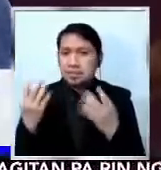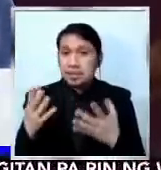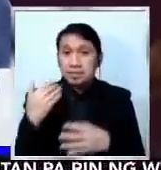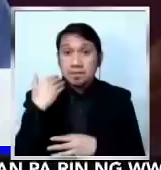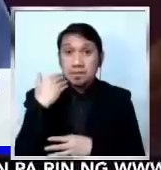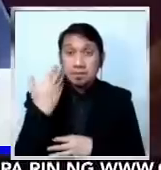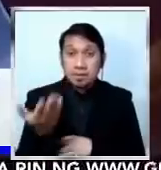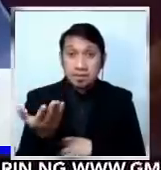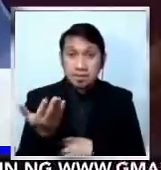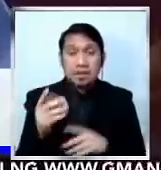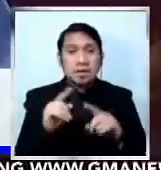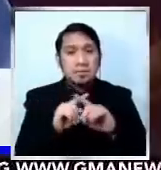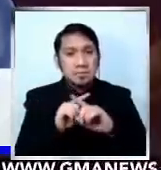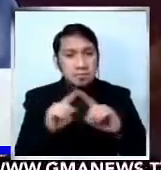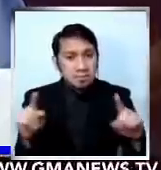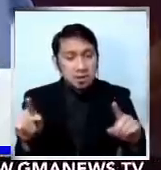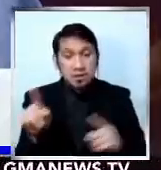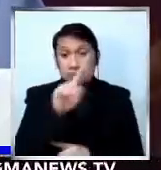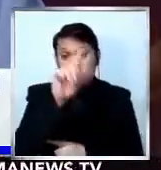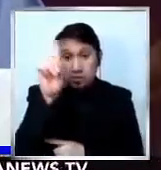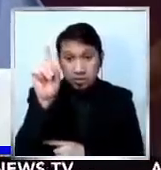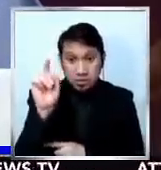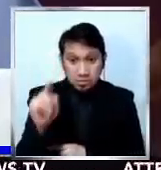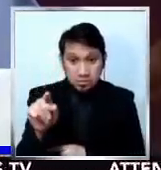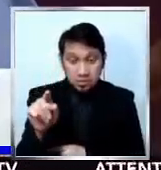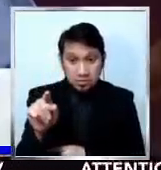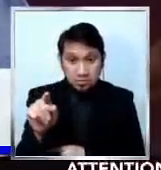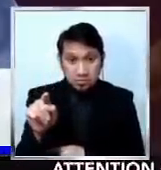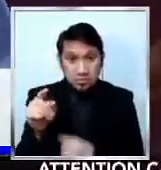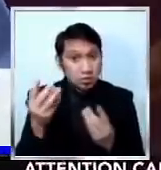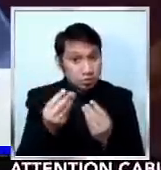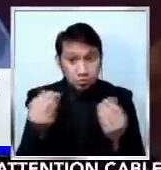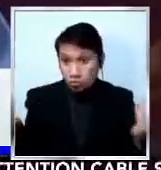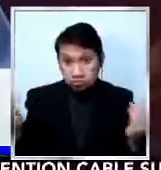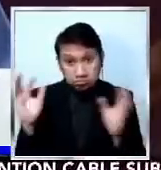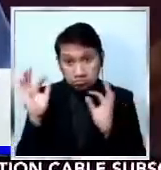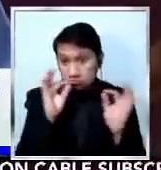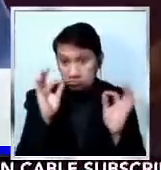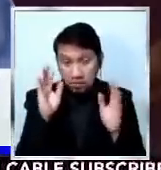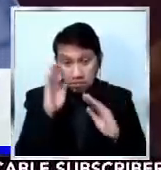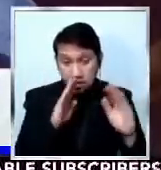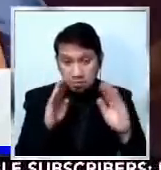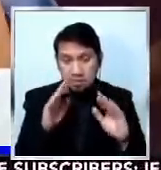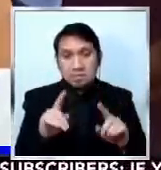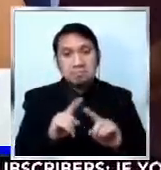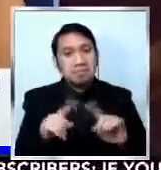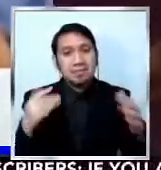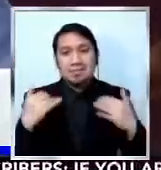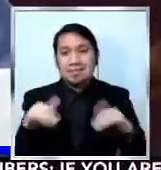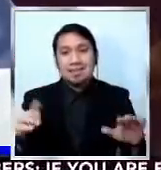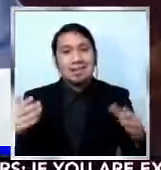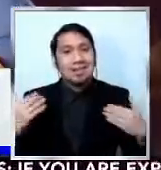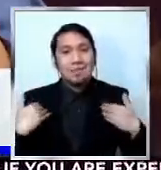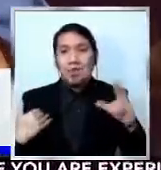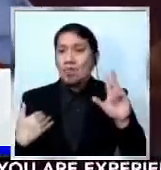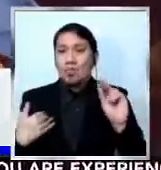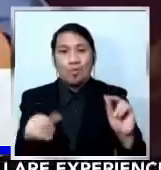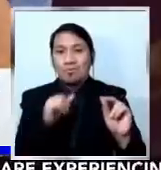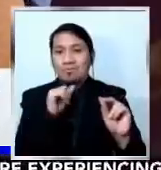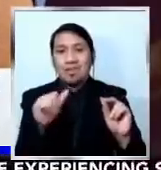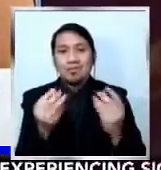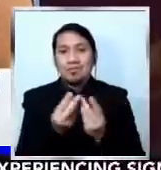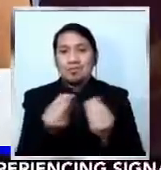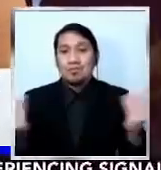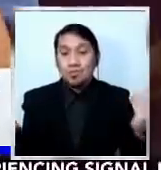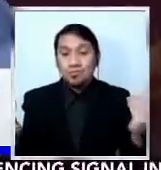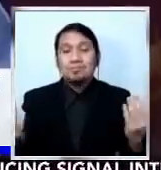ang question, nawala ba? Mm-hmm. Ang sagot, hindi. So sa akin, ang